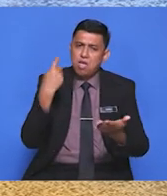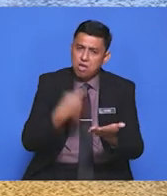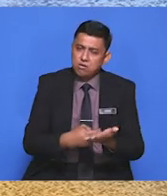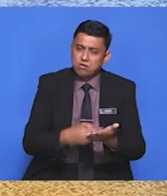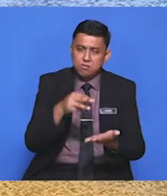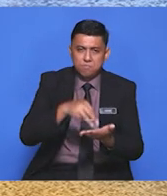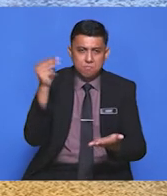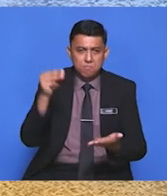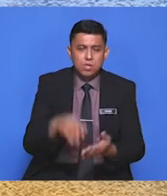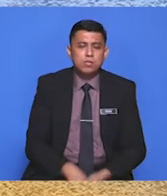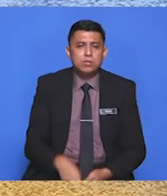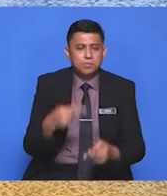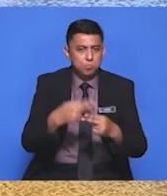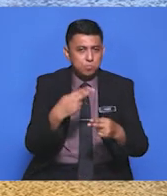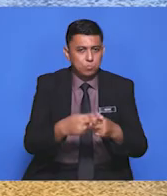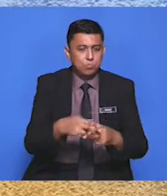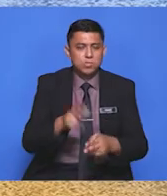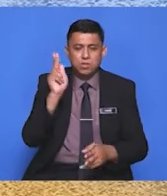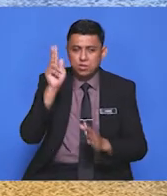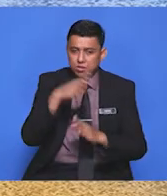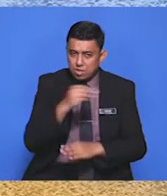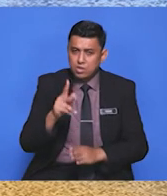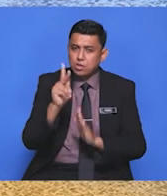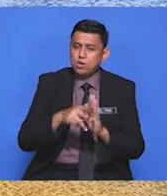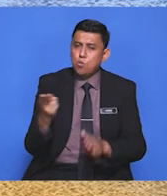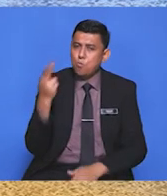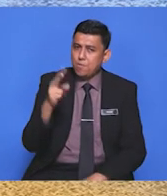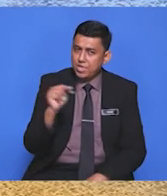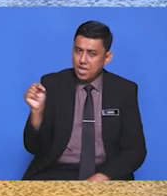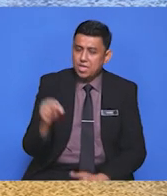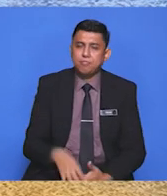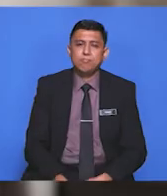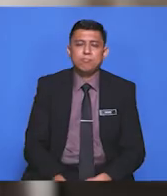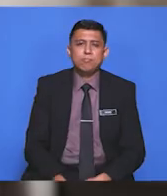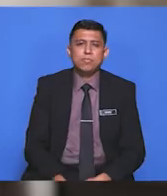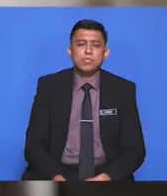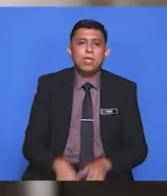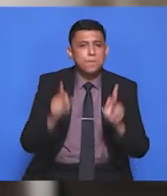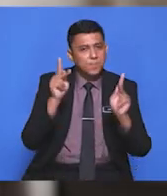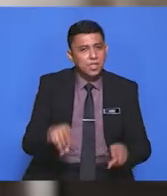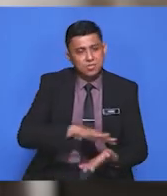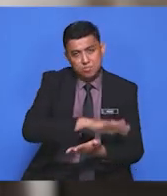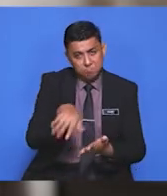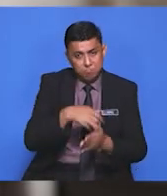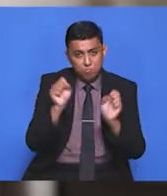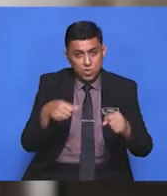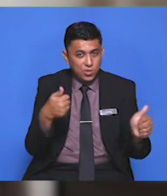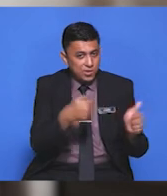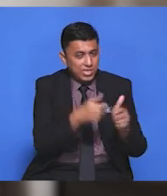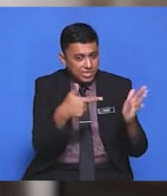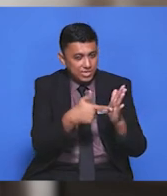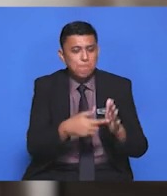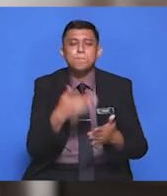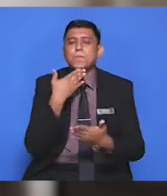kerana jenama dan keupayaannya. Para pelajar sekalian masih boleh ikut?